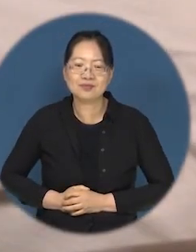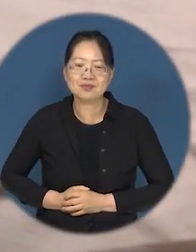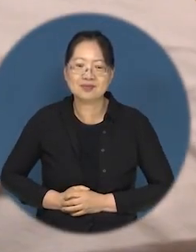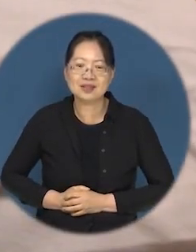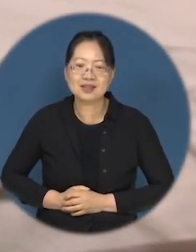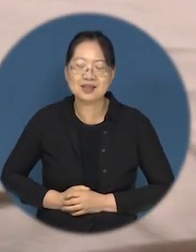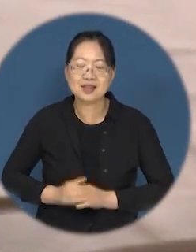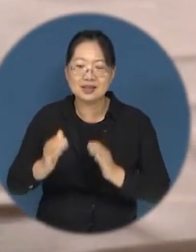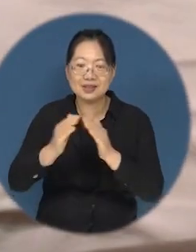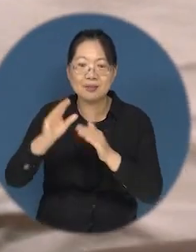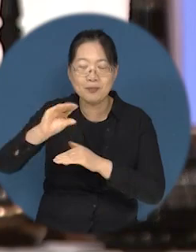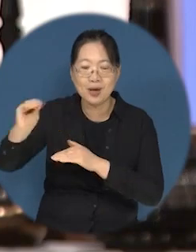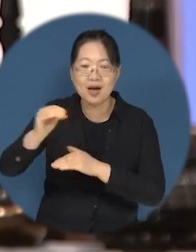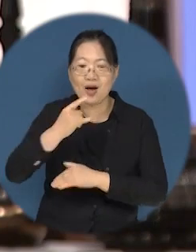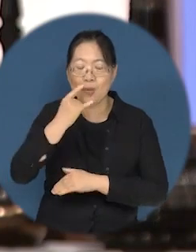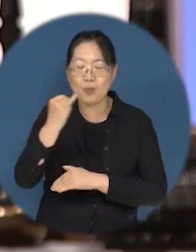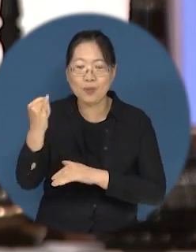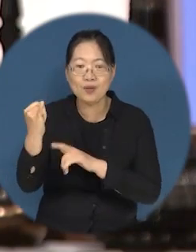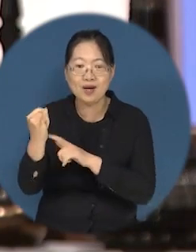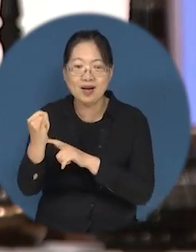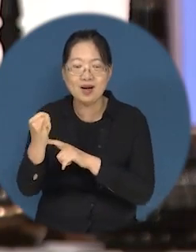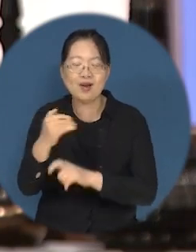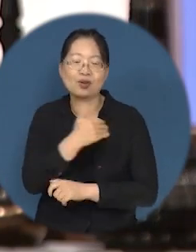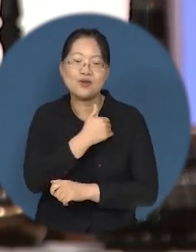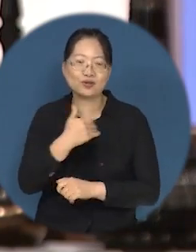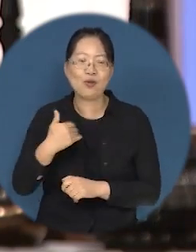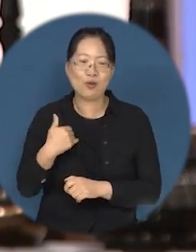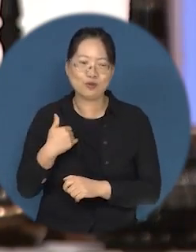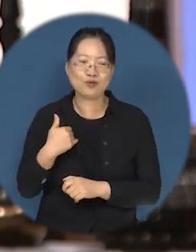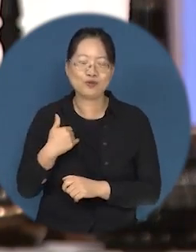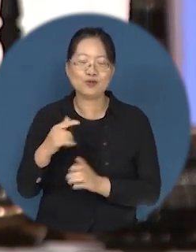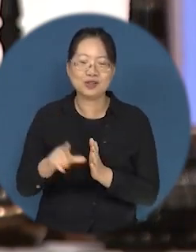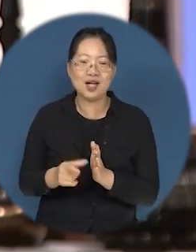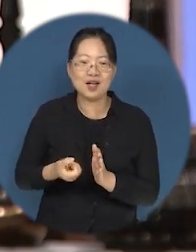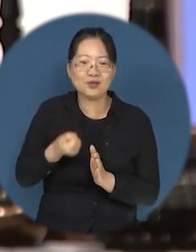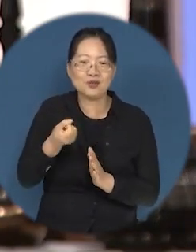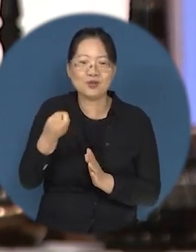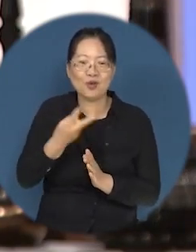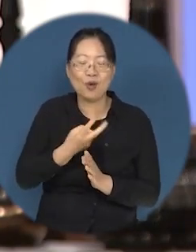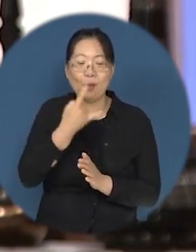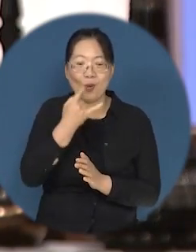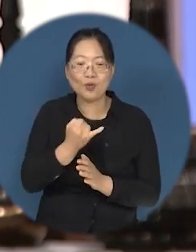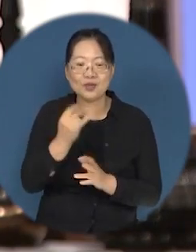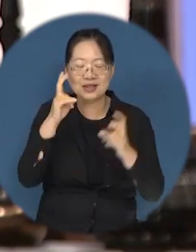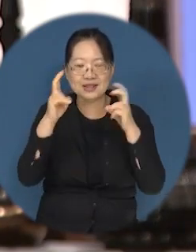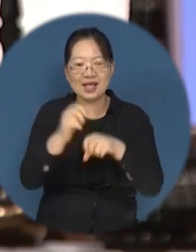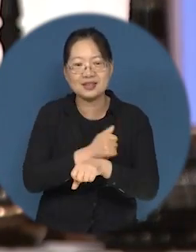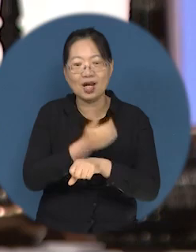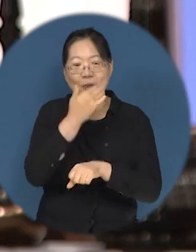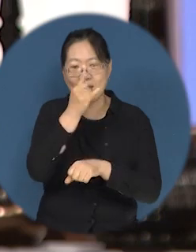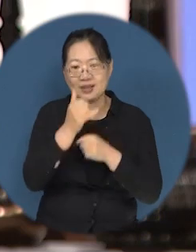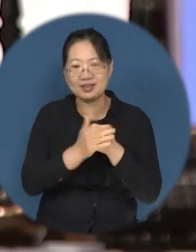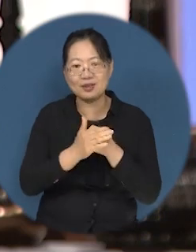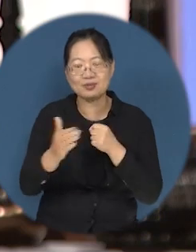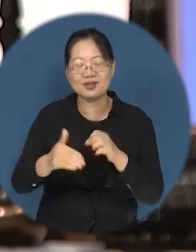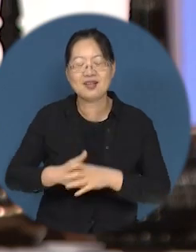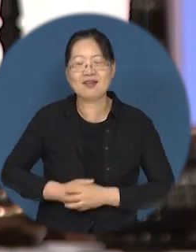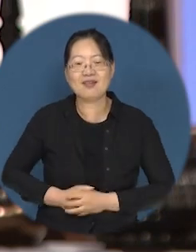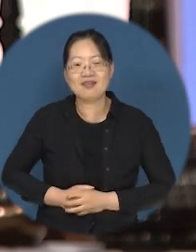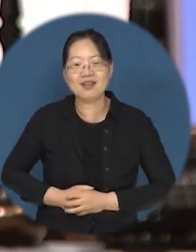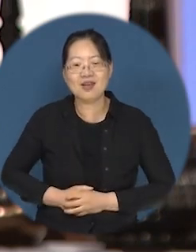해서 집에 가면 예. 이제 어머님도 어떤 여유도 생길 수 있고 그렇죠. 직장을 이제 얻으실 수도 있는 거니까 이거는